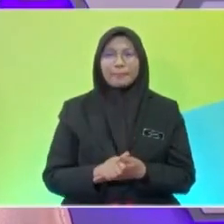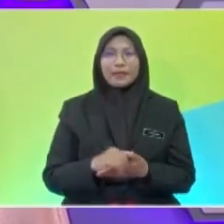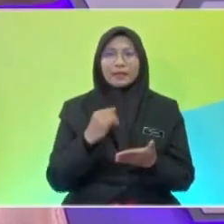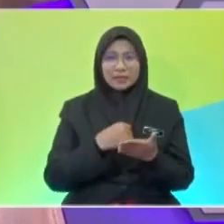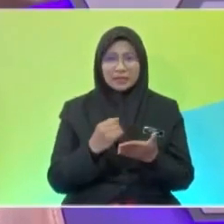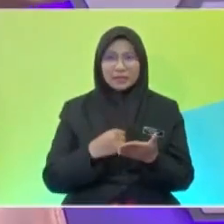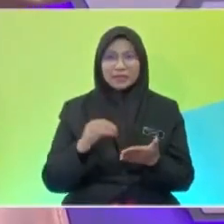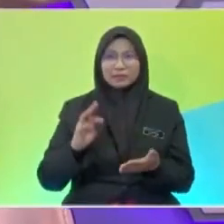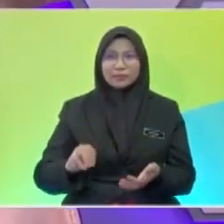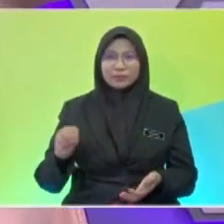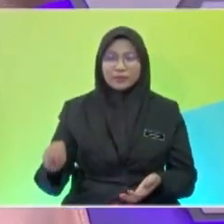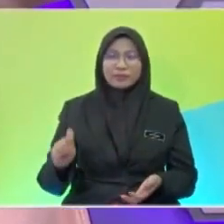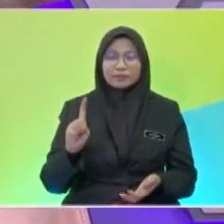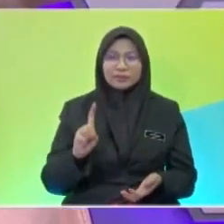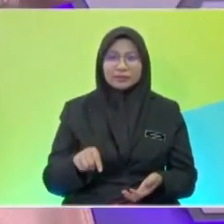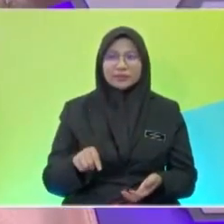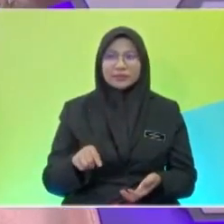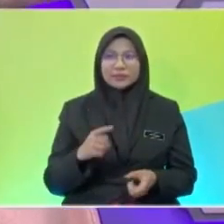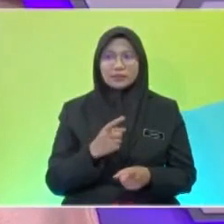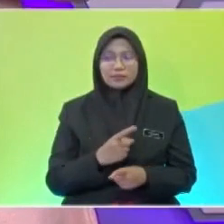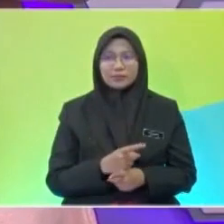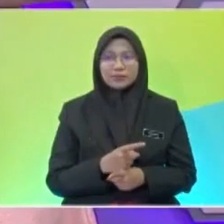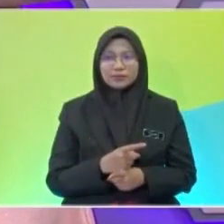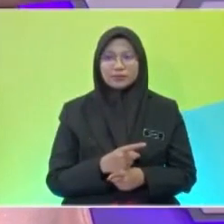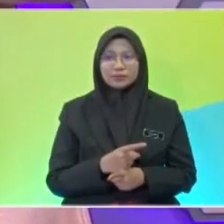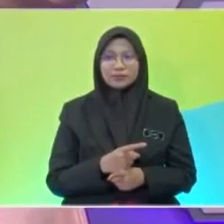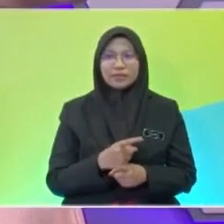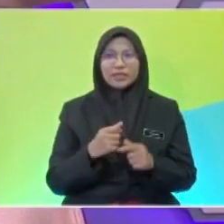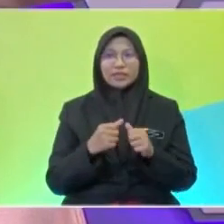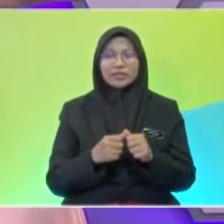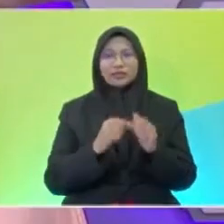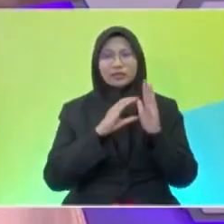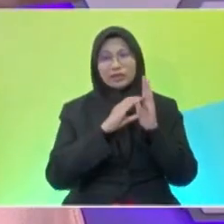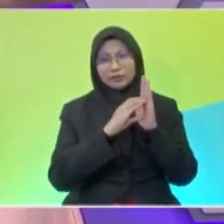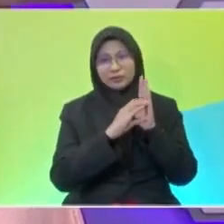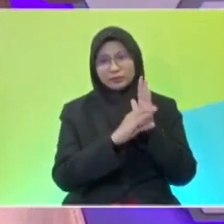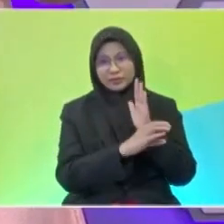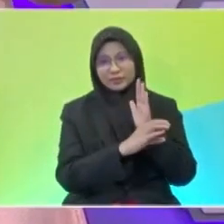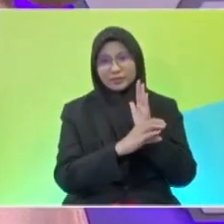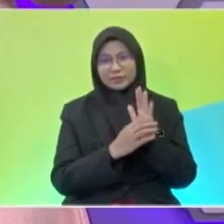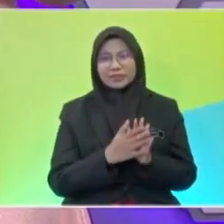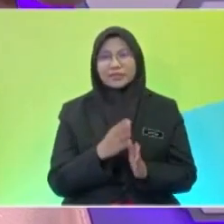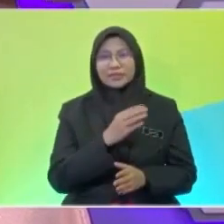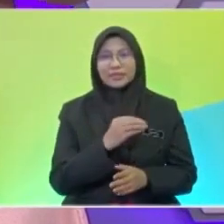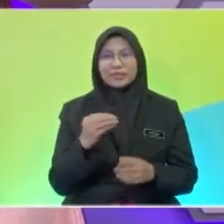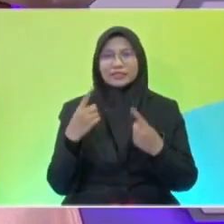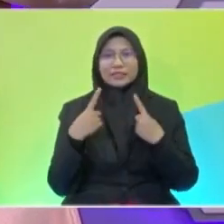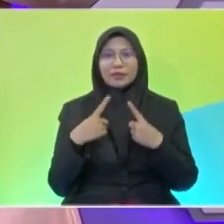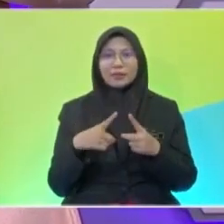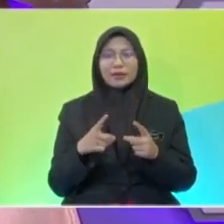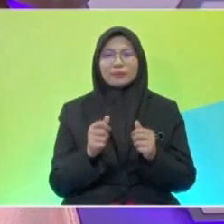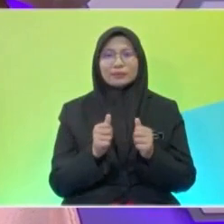yang ditanya dalam soal dan label fungsi dinyatakan dengan jelas dengan menjawab persoalan tiga double you tersebut